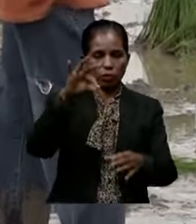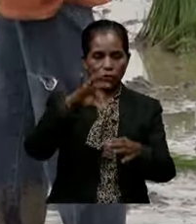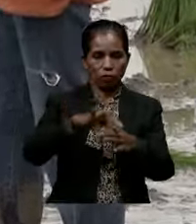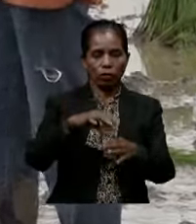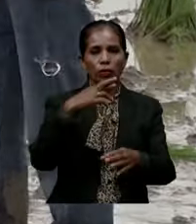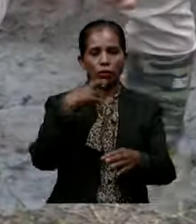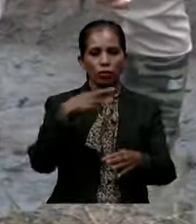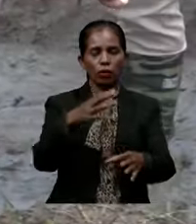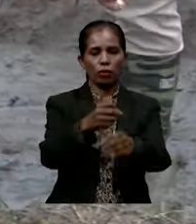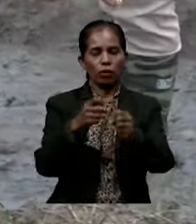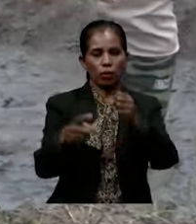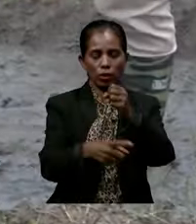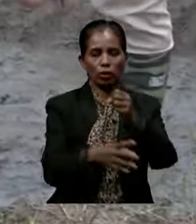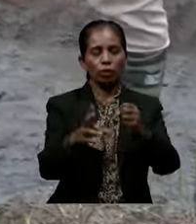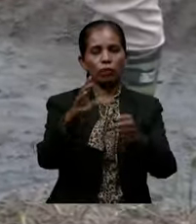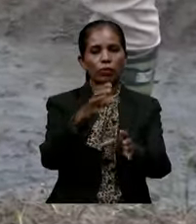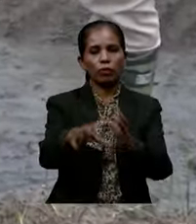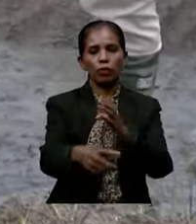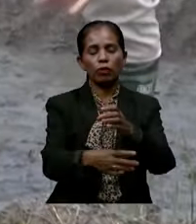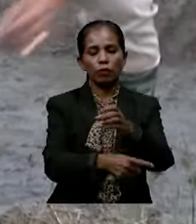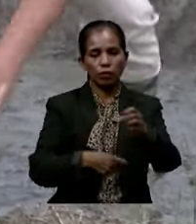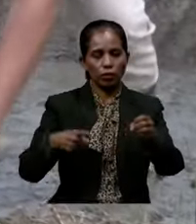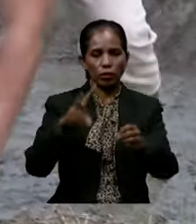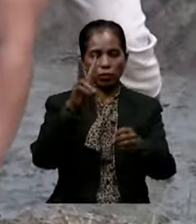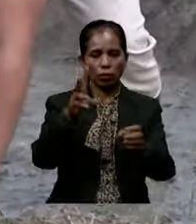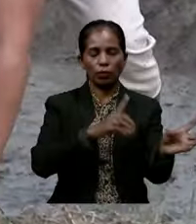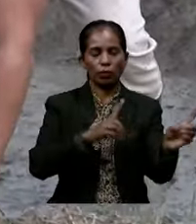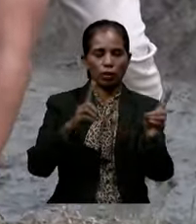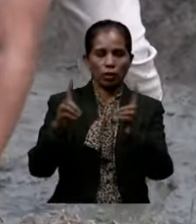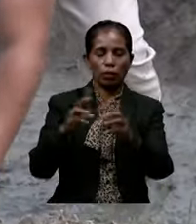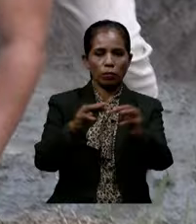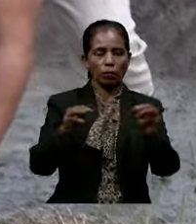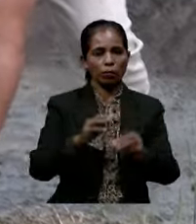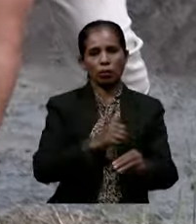ida kuliata dala ruane implementaona ya municipio Siraseluk hanesan Baukau